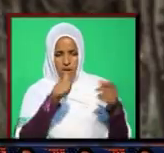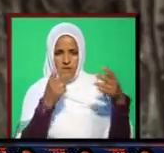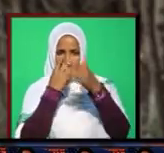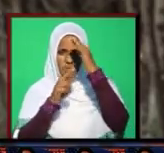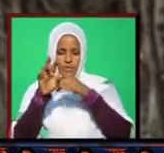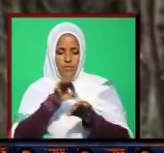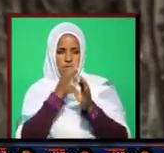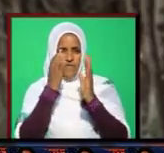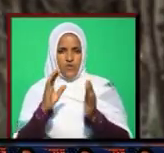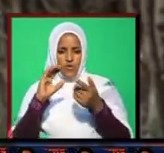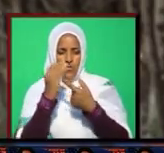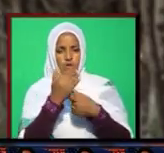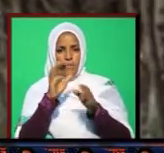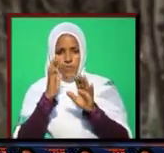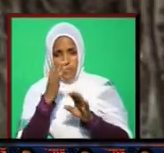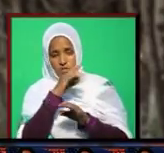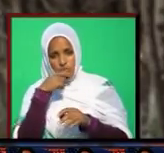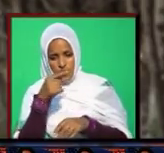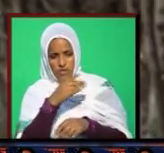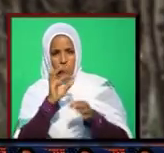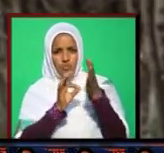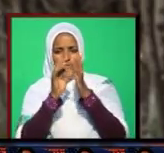ማንም ነቢይ ወይም መንፈሳዊ የሆነ ቢመስለው ይልና